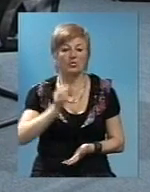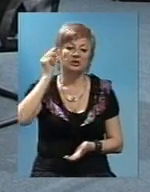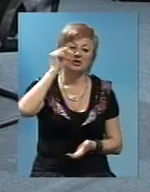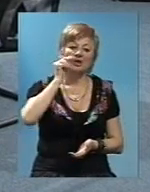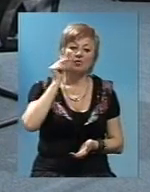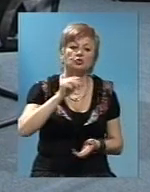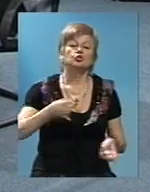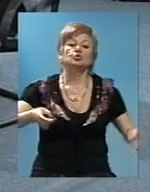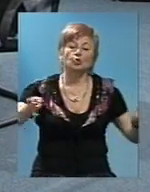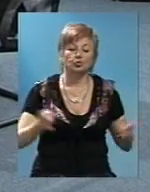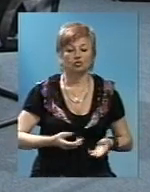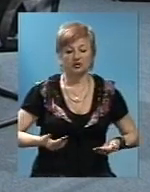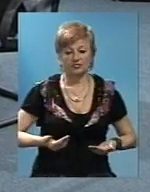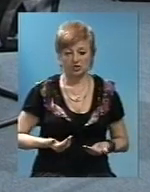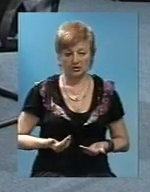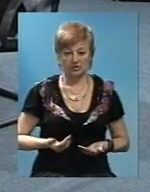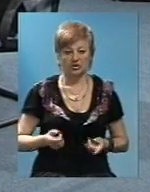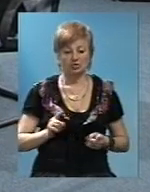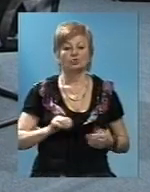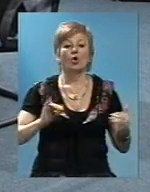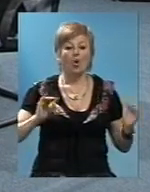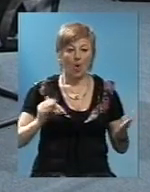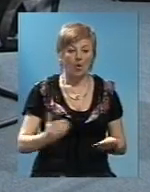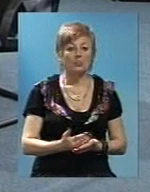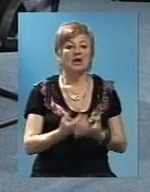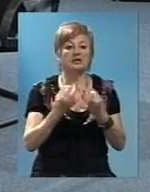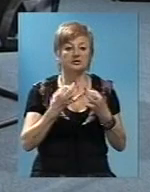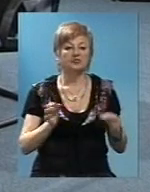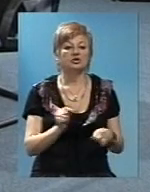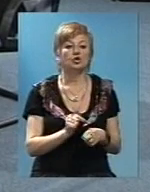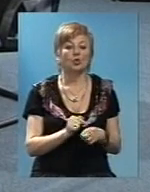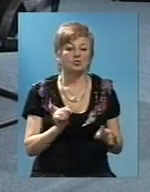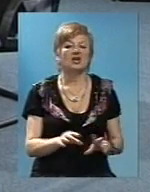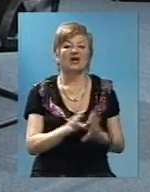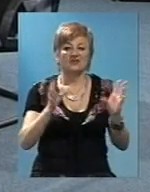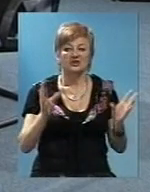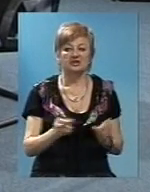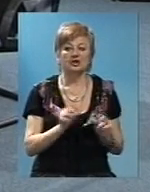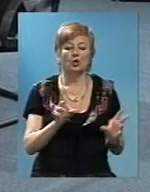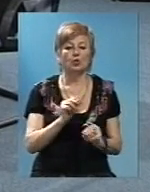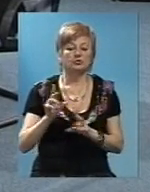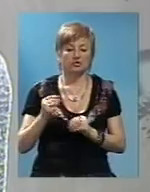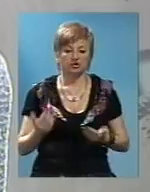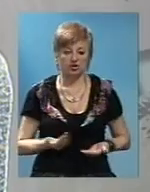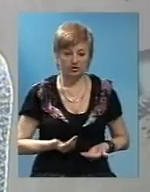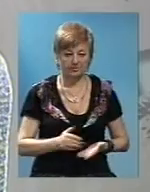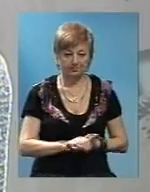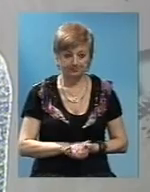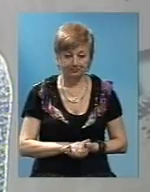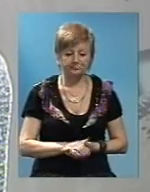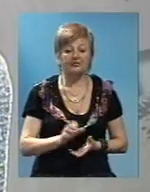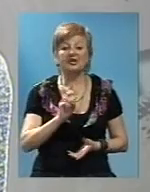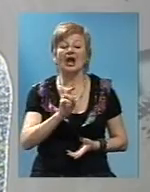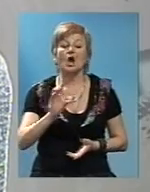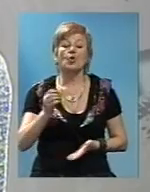будуть потрібні в реальному житті, і які дозволять знову ж таки їм формувати і в цілому достатньо успішне суспільство. А яке ставлення батьків